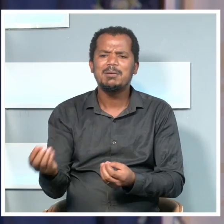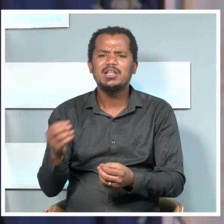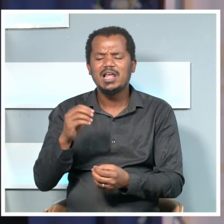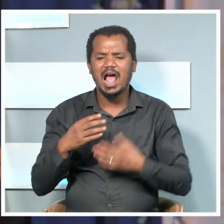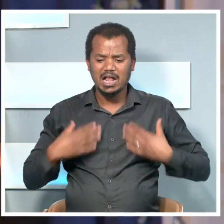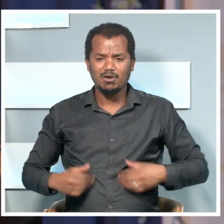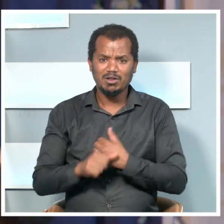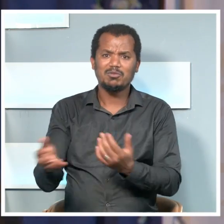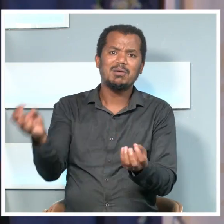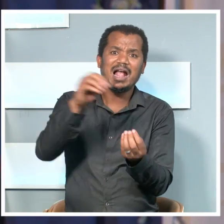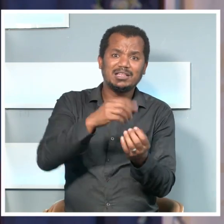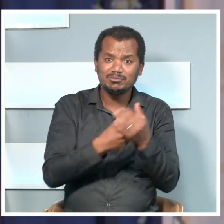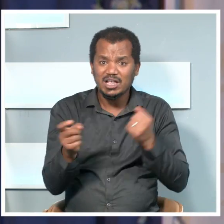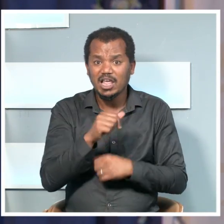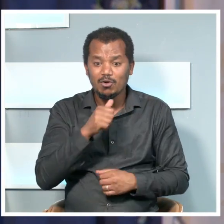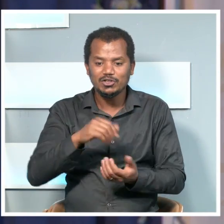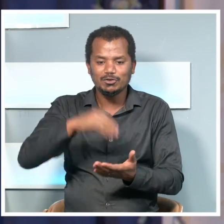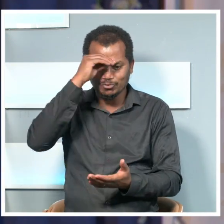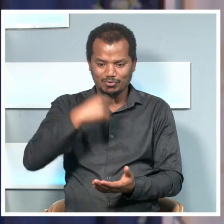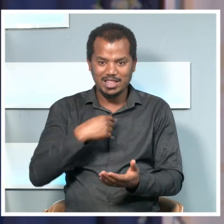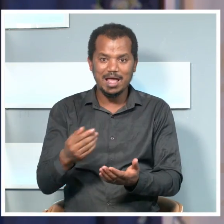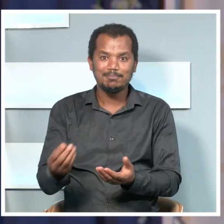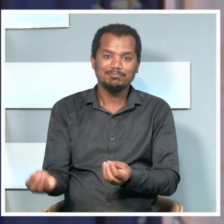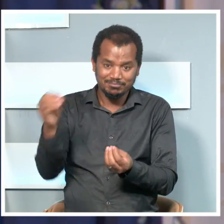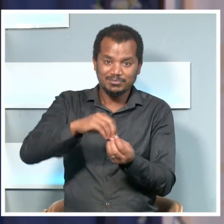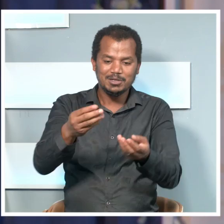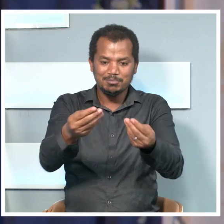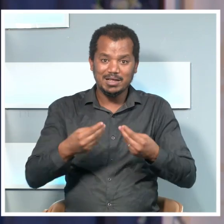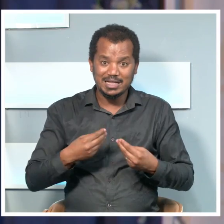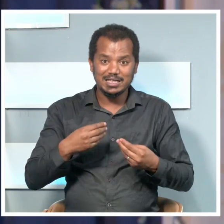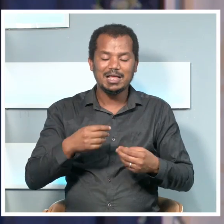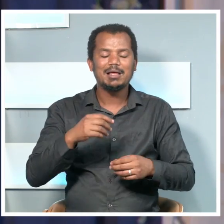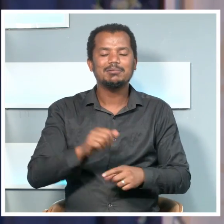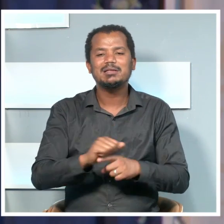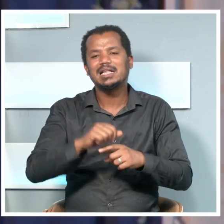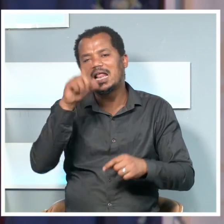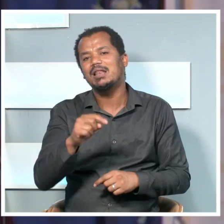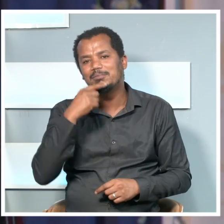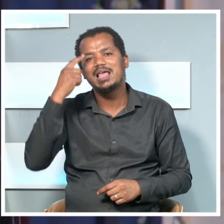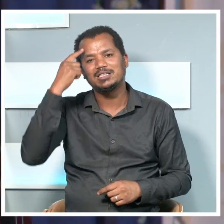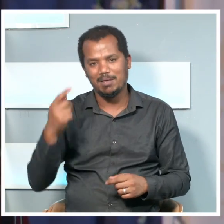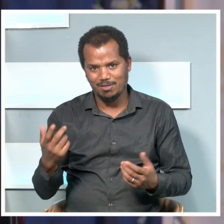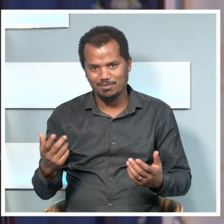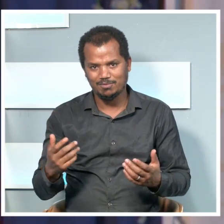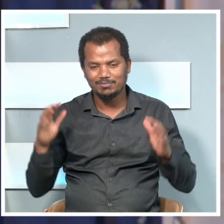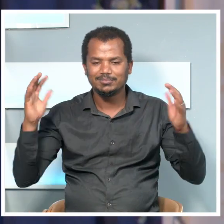ሳይሆን ለኛም ትምህርቱ ተካቶ መቅረብና መሰጠን አለብን ብዬ አስባለሁ።